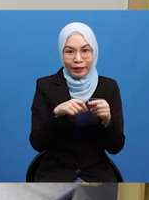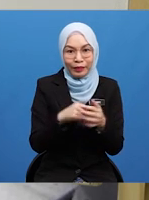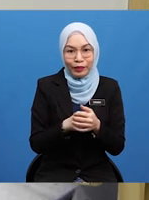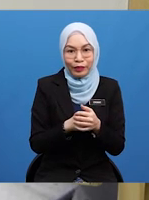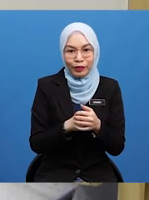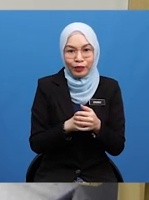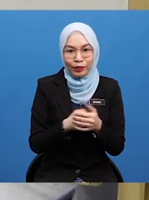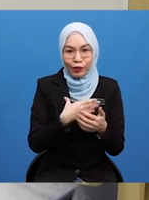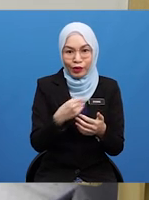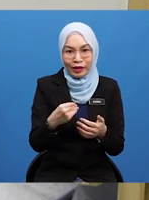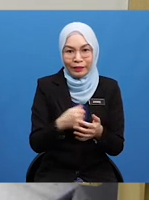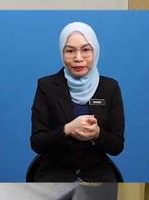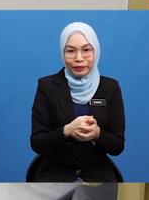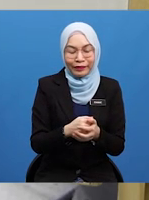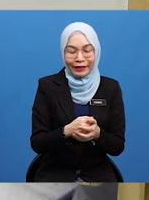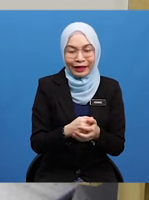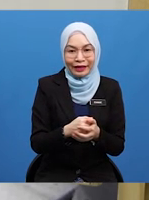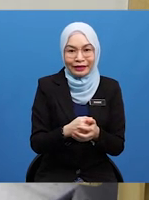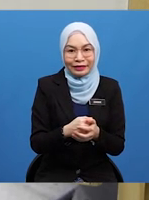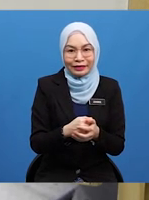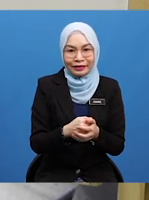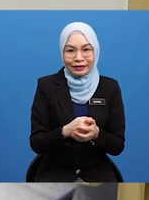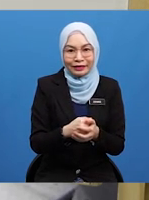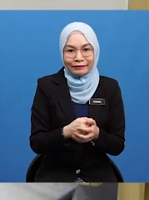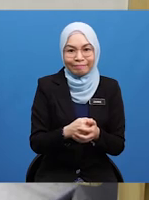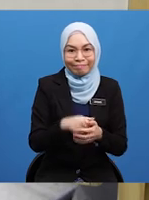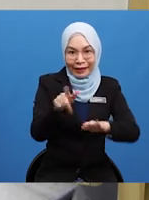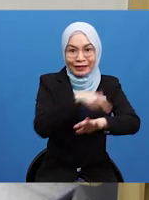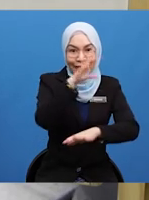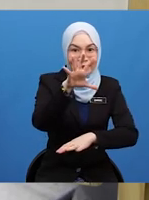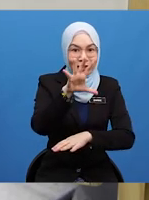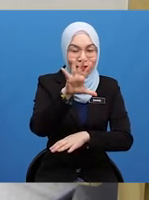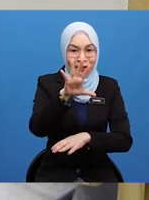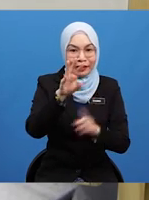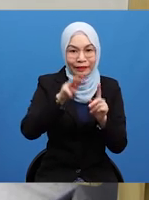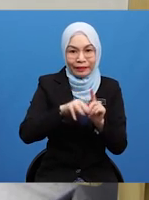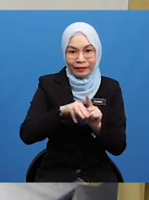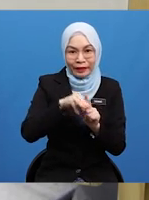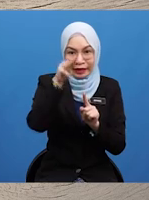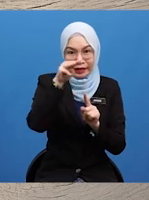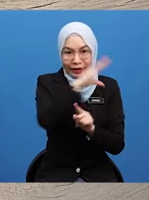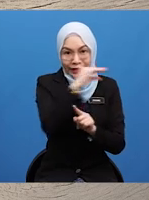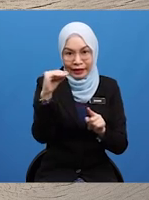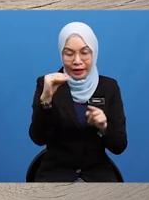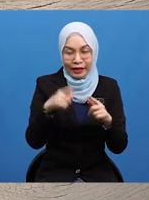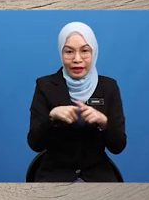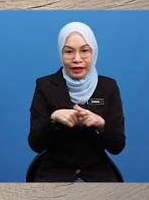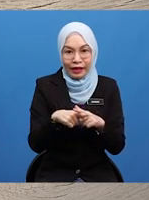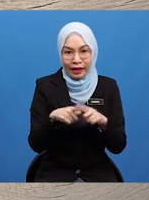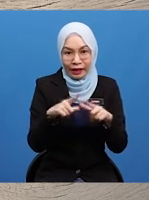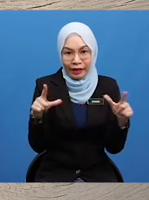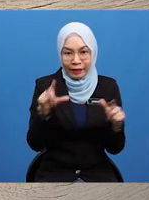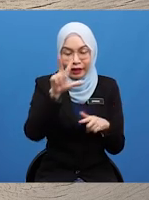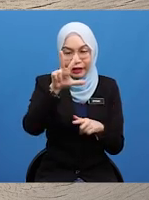papan putih ialah 5 meter dan lebar di bahagian tepi 3 meter. Kirakan